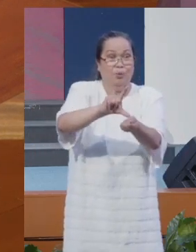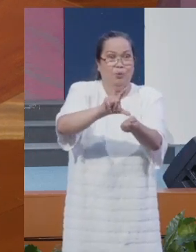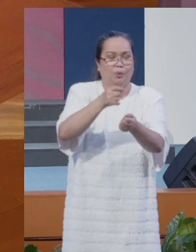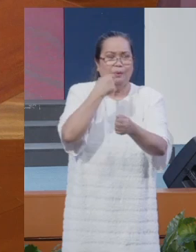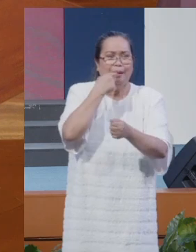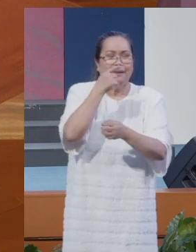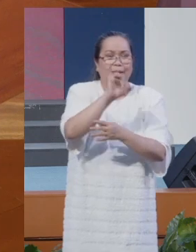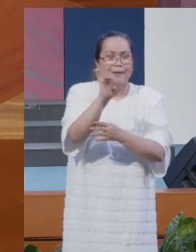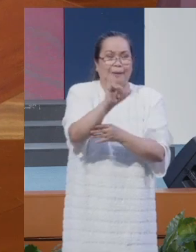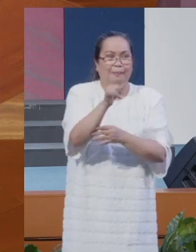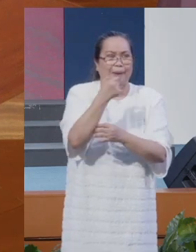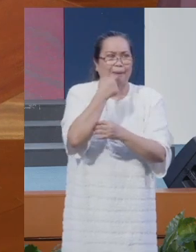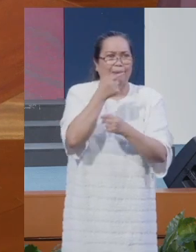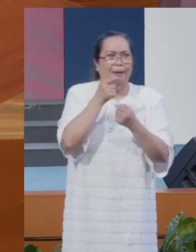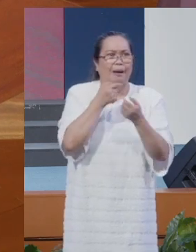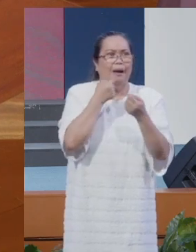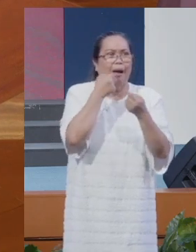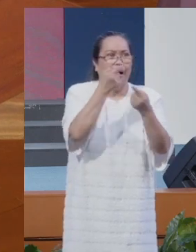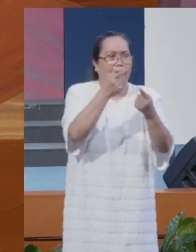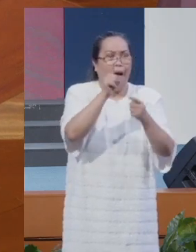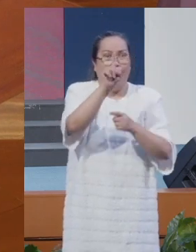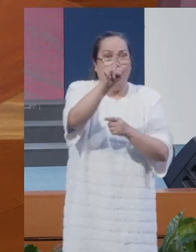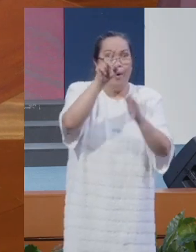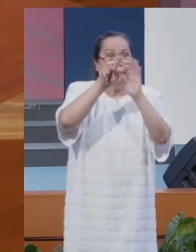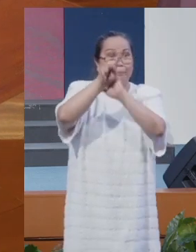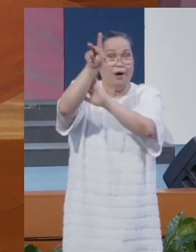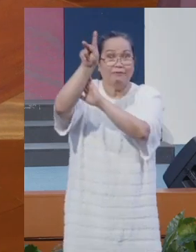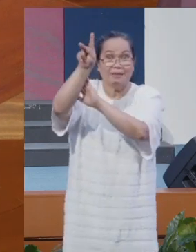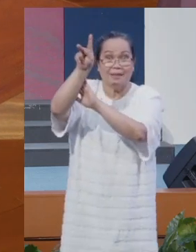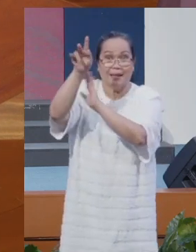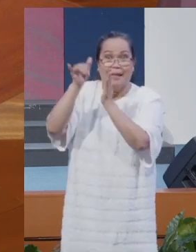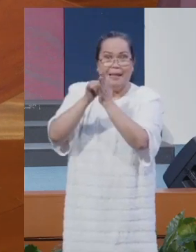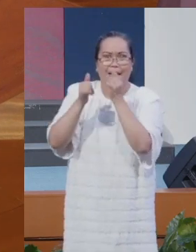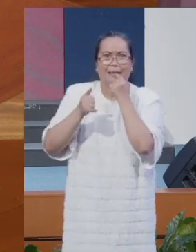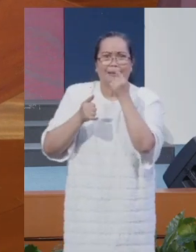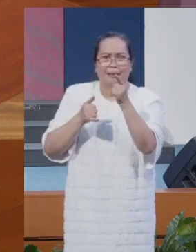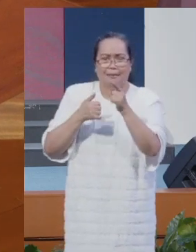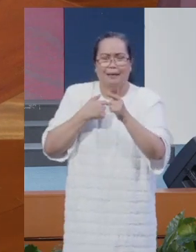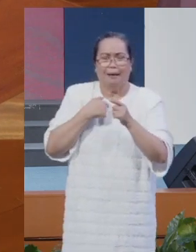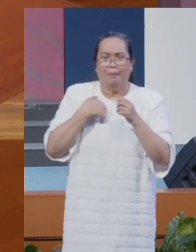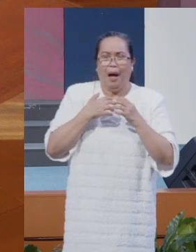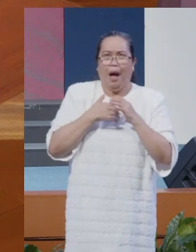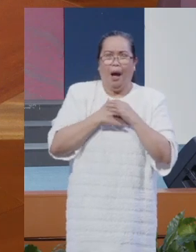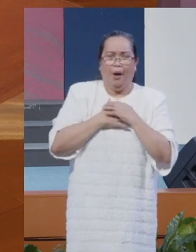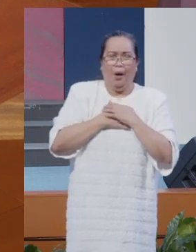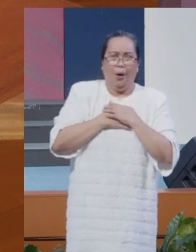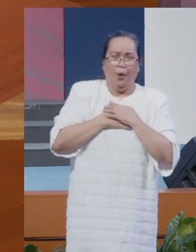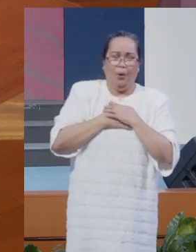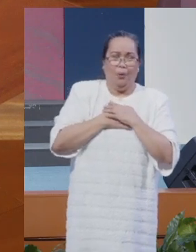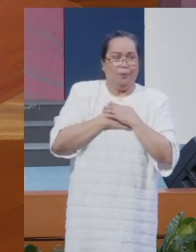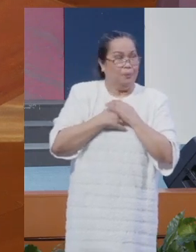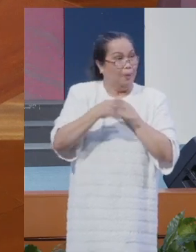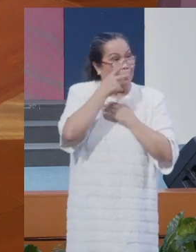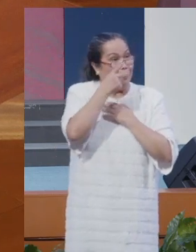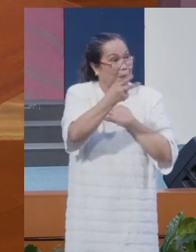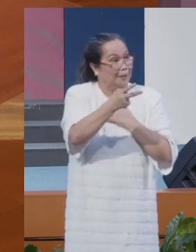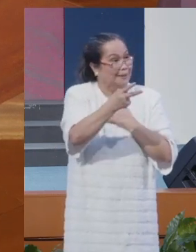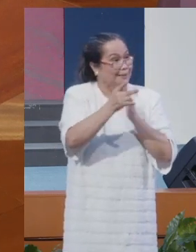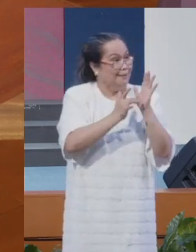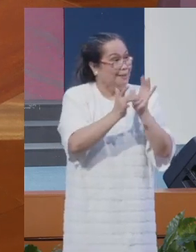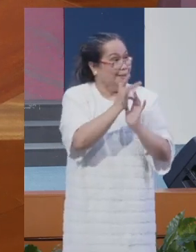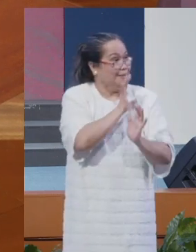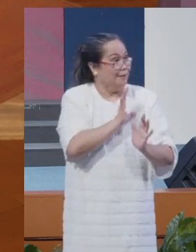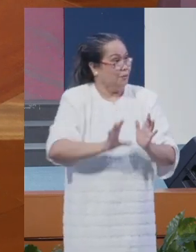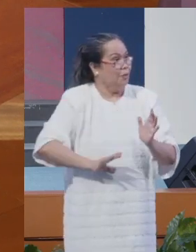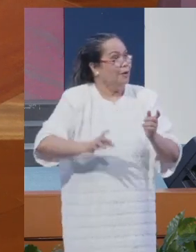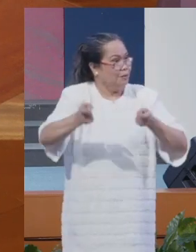tuwing babanggitin niya yon ay merong isang prophecy na siyang binibitawan. Makikita natin dito na hawak ng ating Panginoon